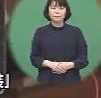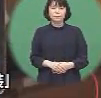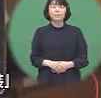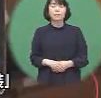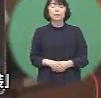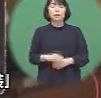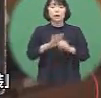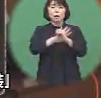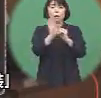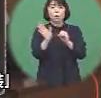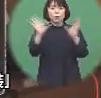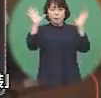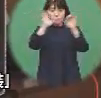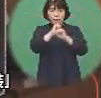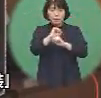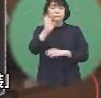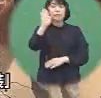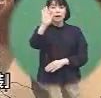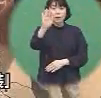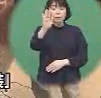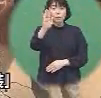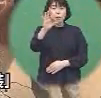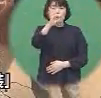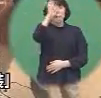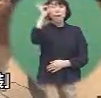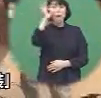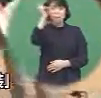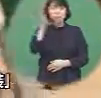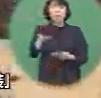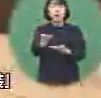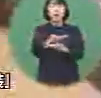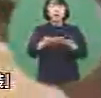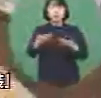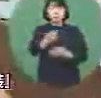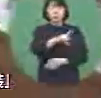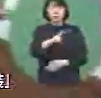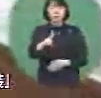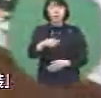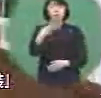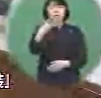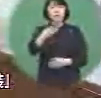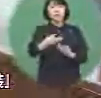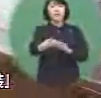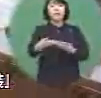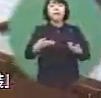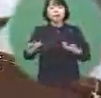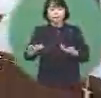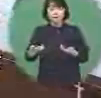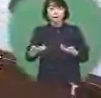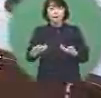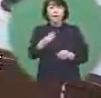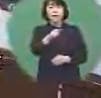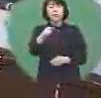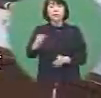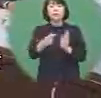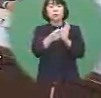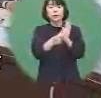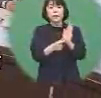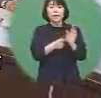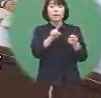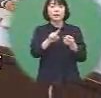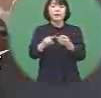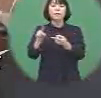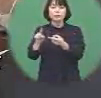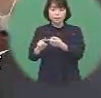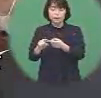3箇所はポストコロナにおける観光交流など3つの班に分かれそれぞれのテーマに沿っ